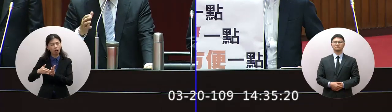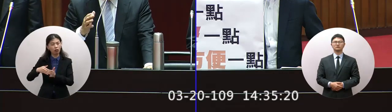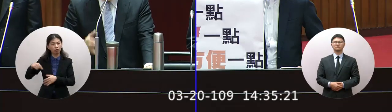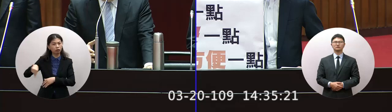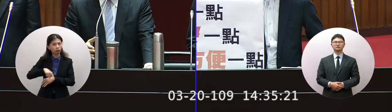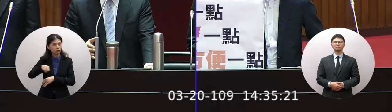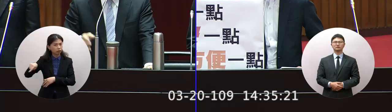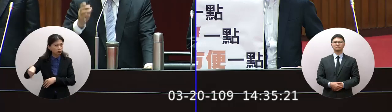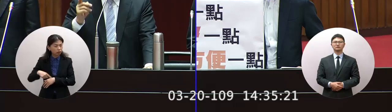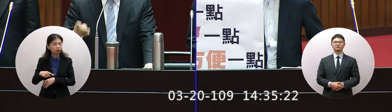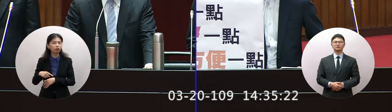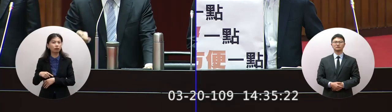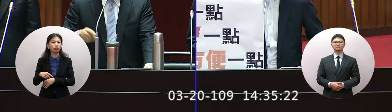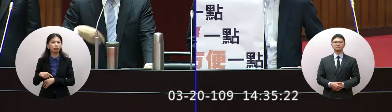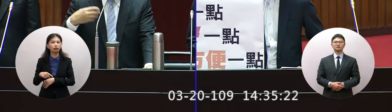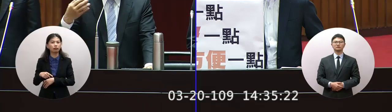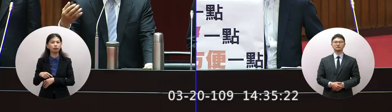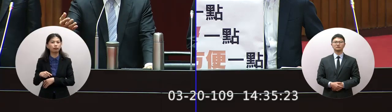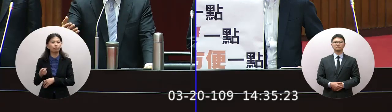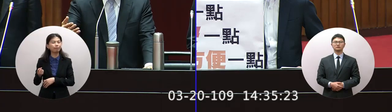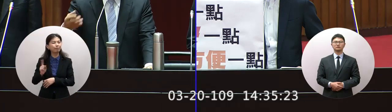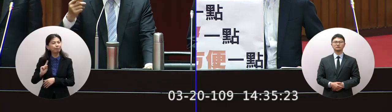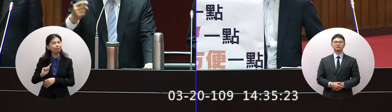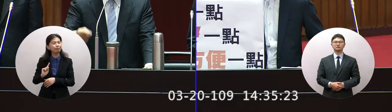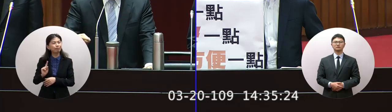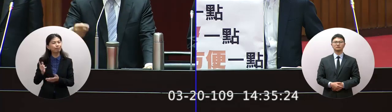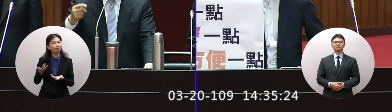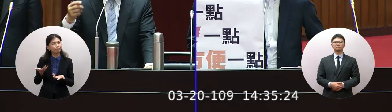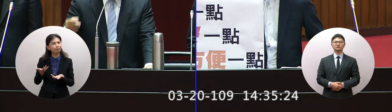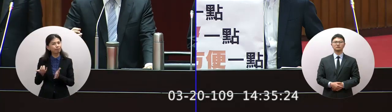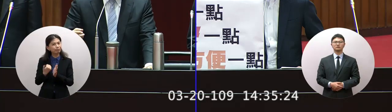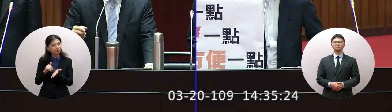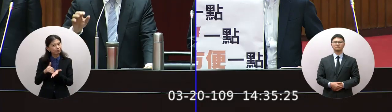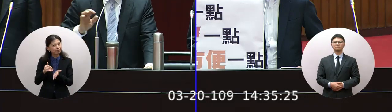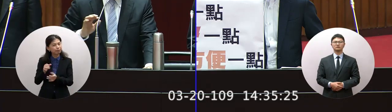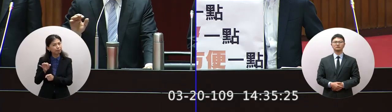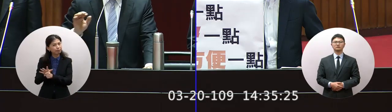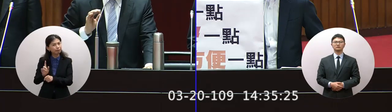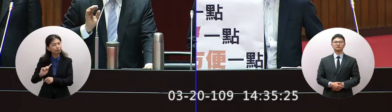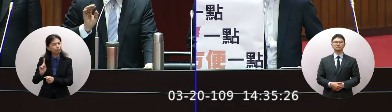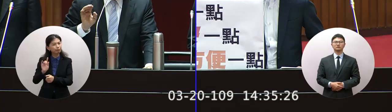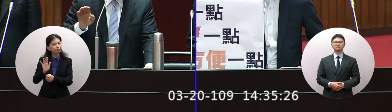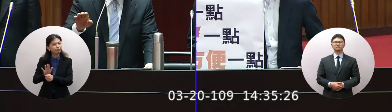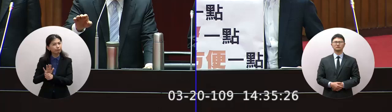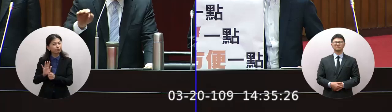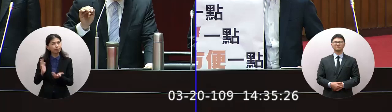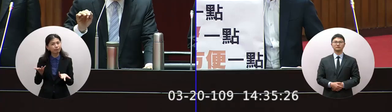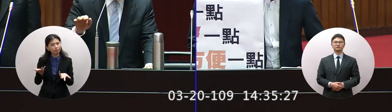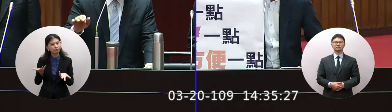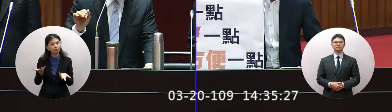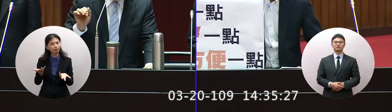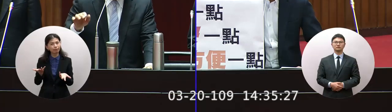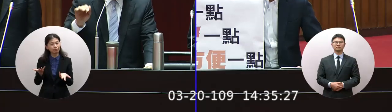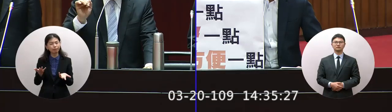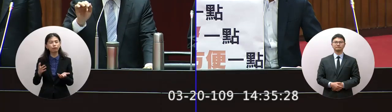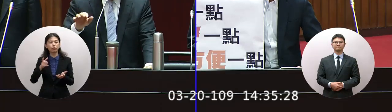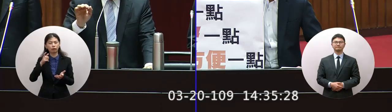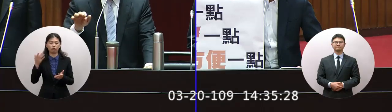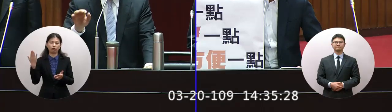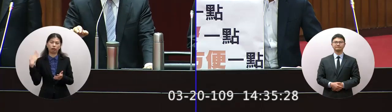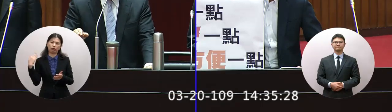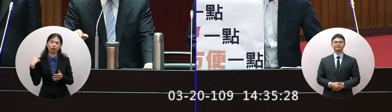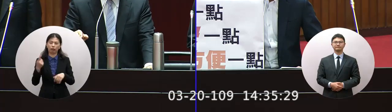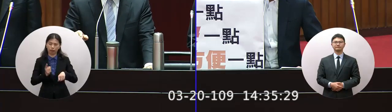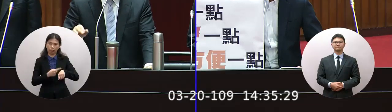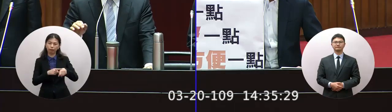后备军人等，如何因应预算等等，一向都有固定的